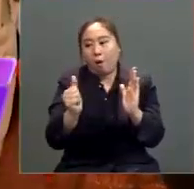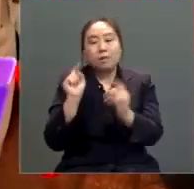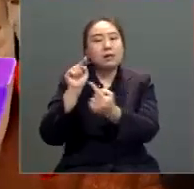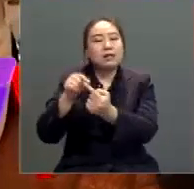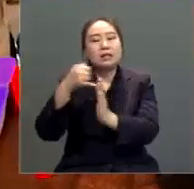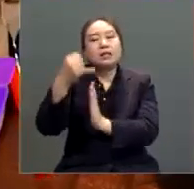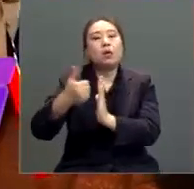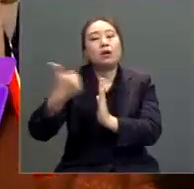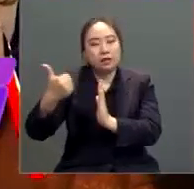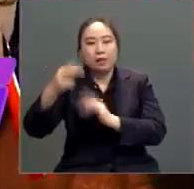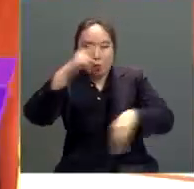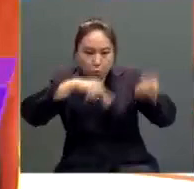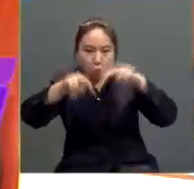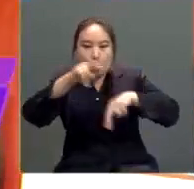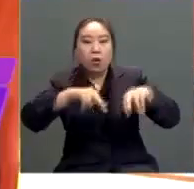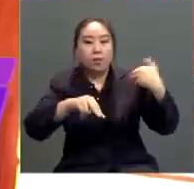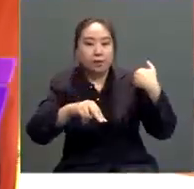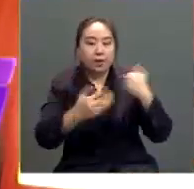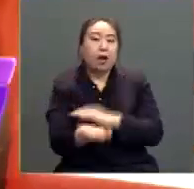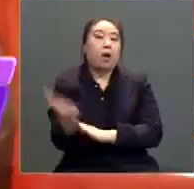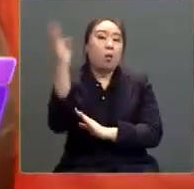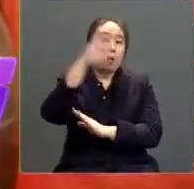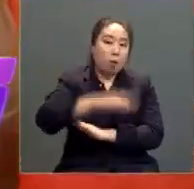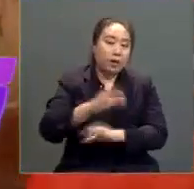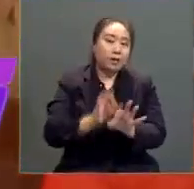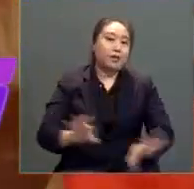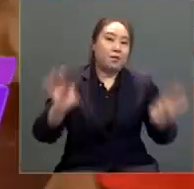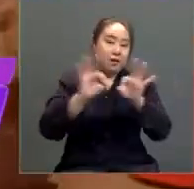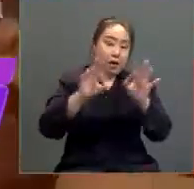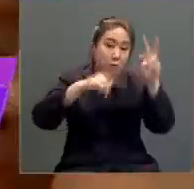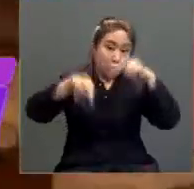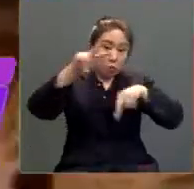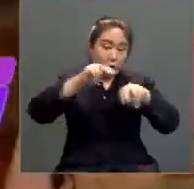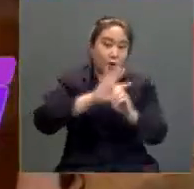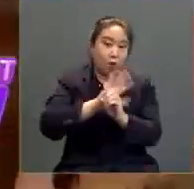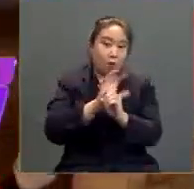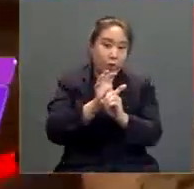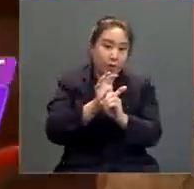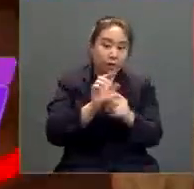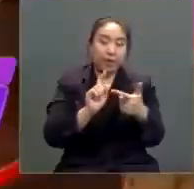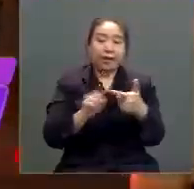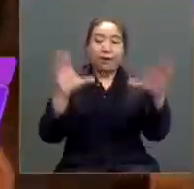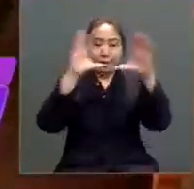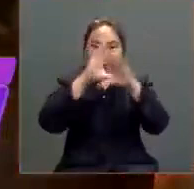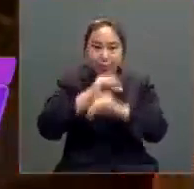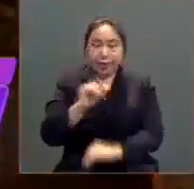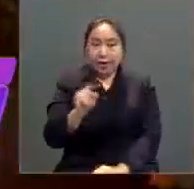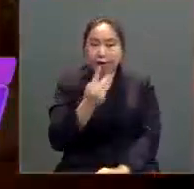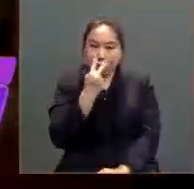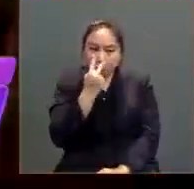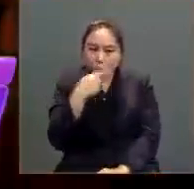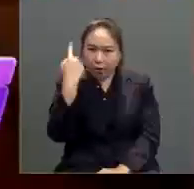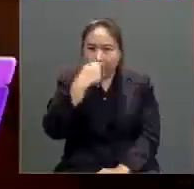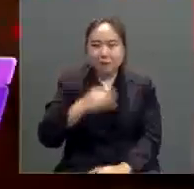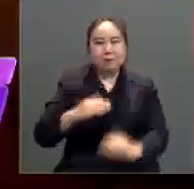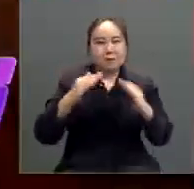อื่นๆโดยในช่วงกลางวันก็จะเน้นการตรวจโควิด-19 ส่วนในช่วงกลางคืนก็เน้นการควบคุมฝ่าฝืนคำสั่งเคอร์ฟิ